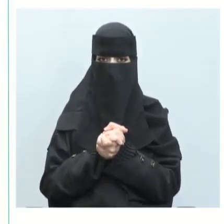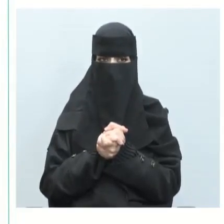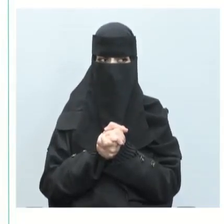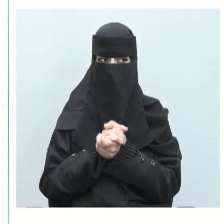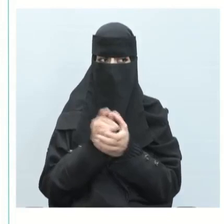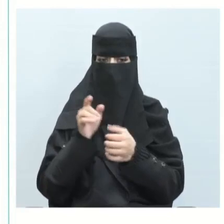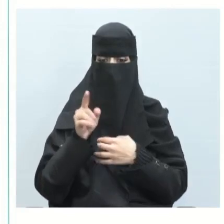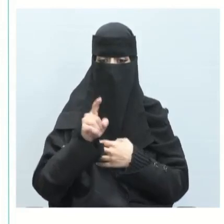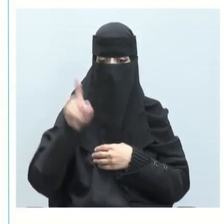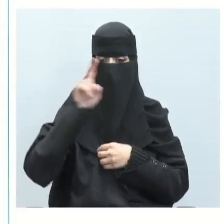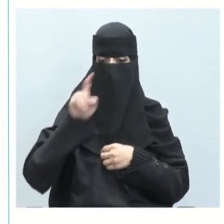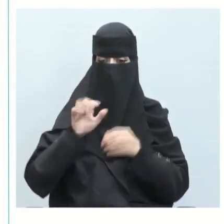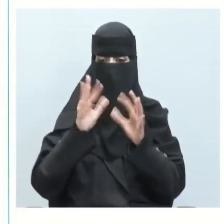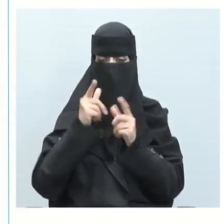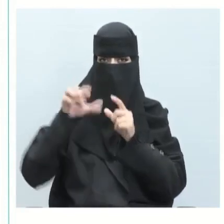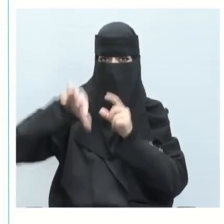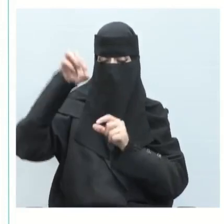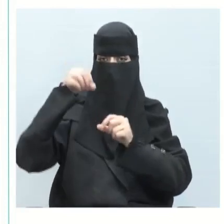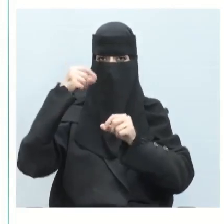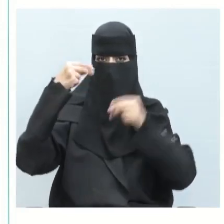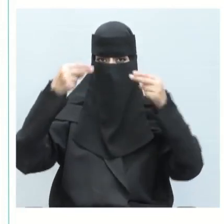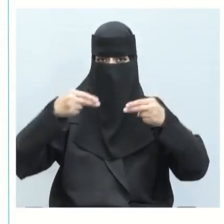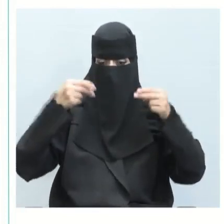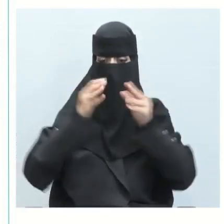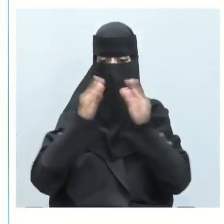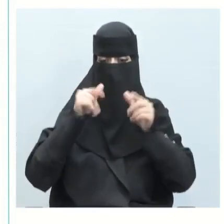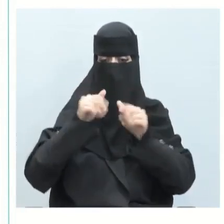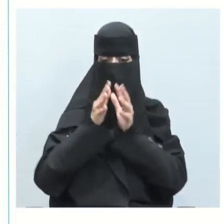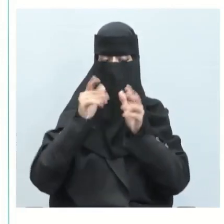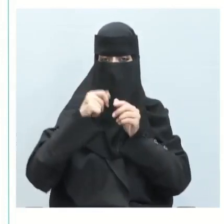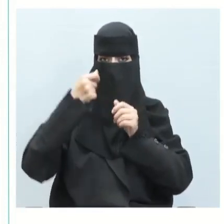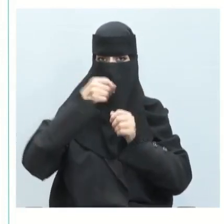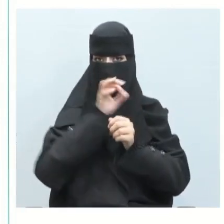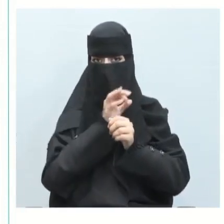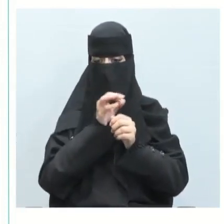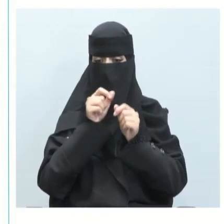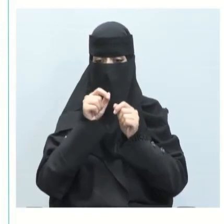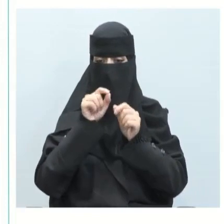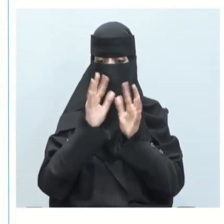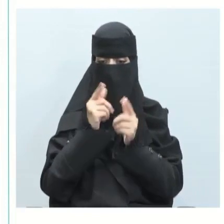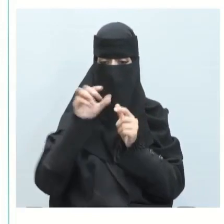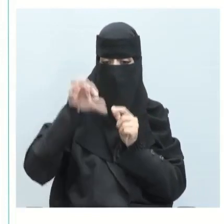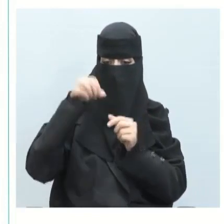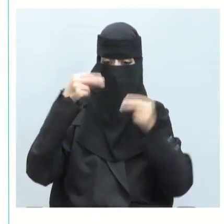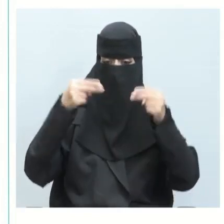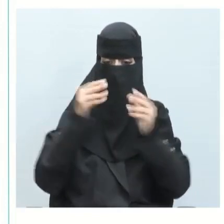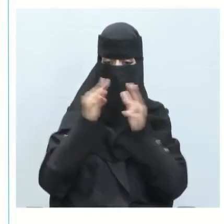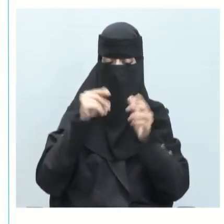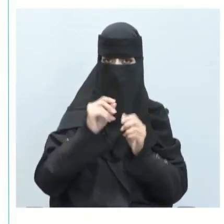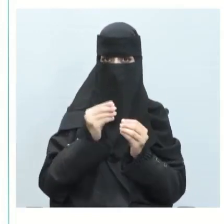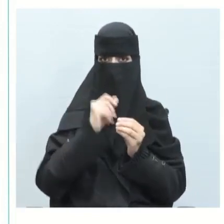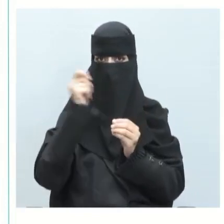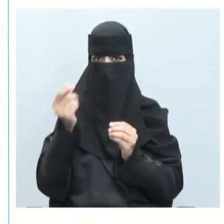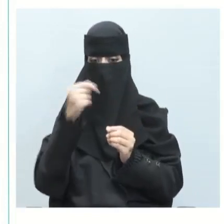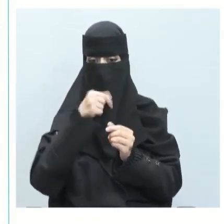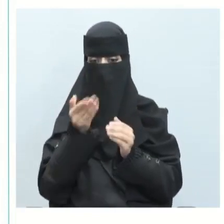تساءلنا لماذا تختار فعاليه كبرى تعظيم الايرادات على الربح مهم جدا